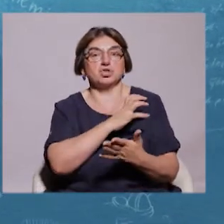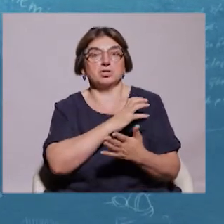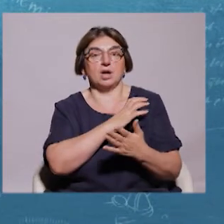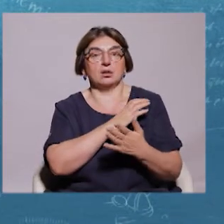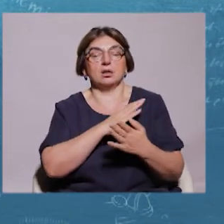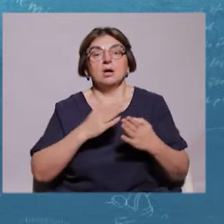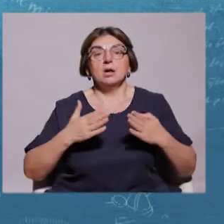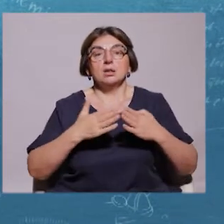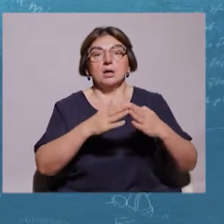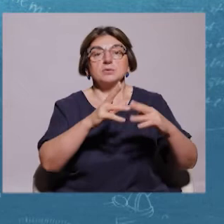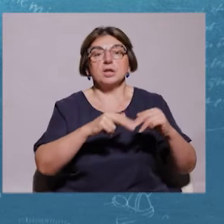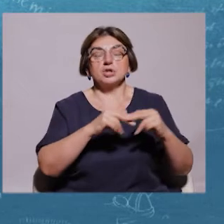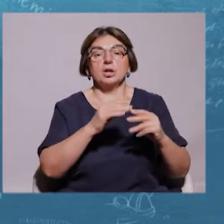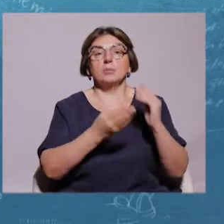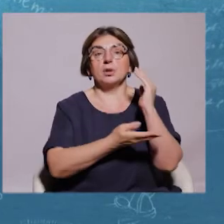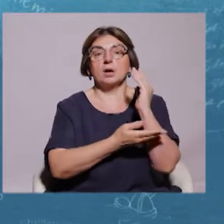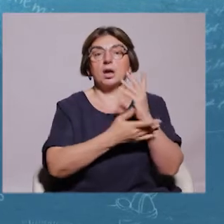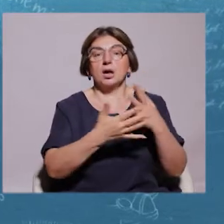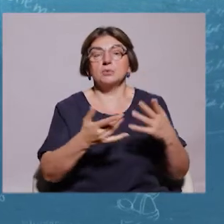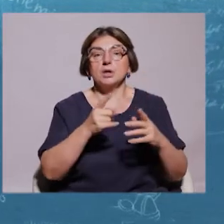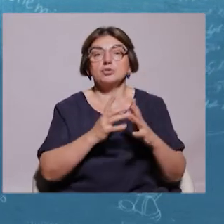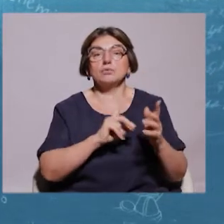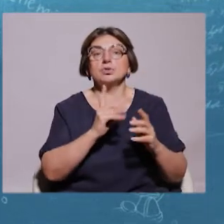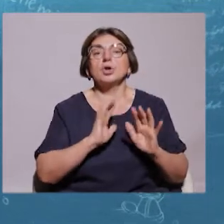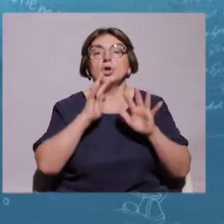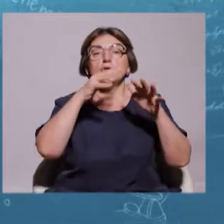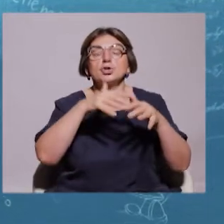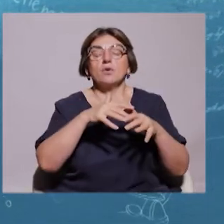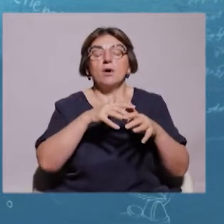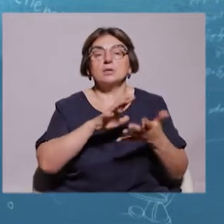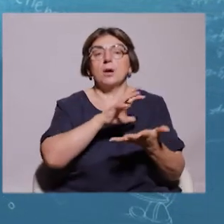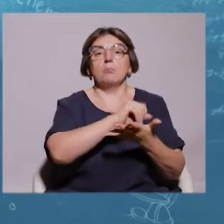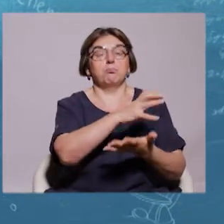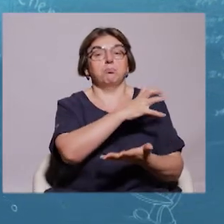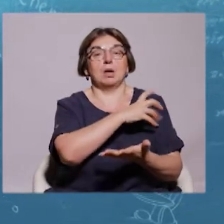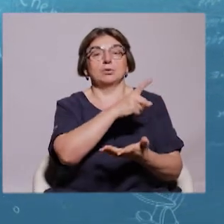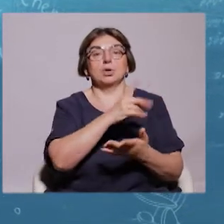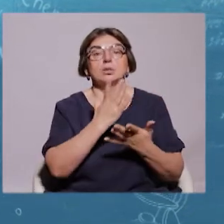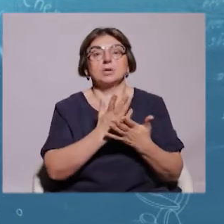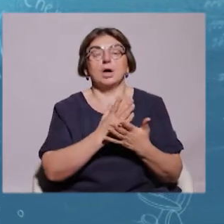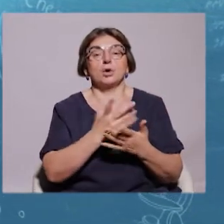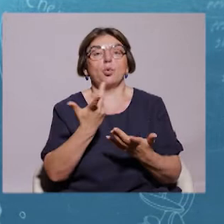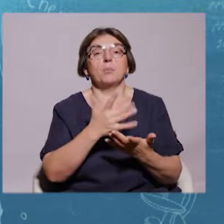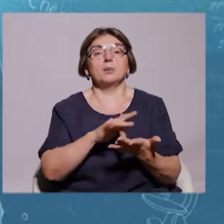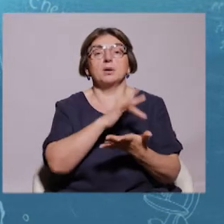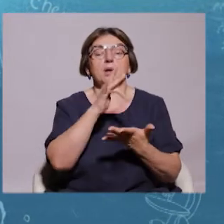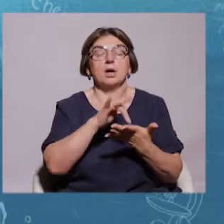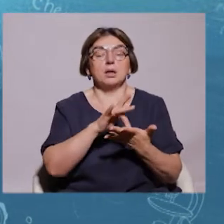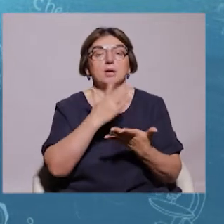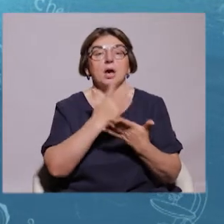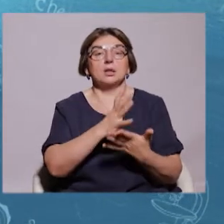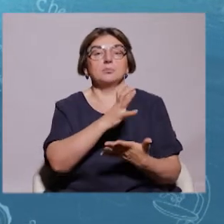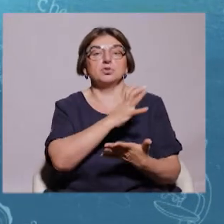საუბარია საბერძნეთზე. და თუ რომელიმე ქალაქი მდიდარია რკინით, სპილენძით ან სელით, სად უნდა გაასაღოს, მან იგი თუ არ დაითანხმა ის, ვინც